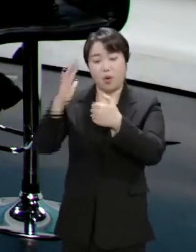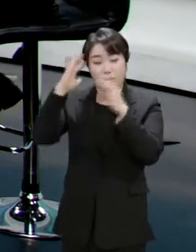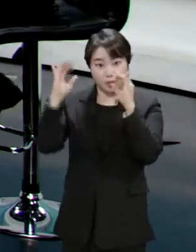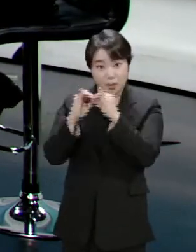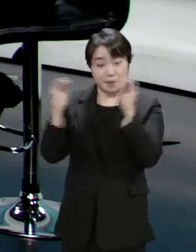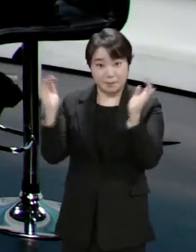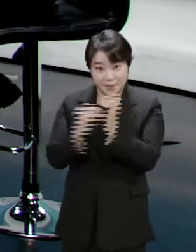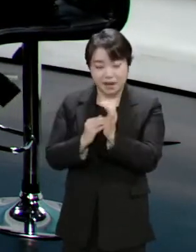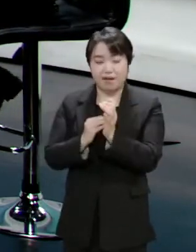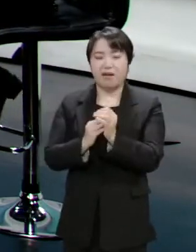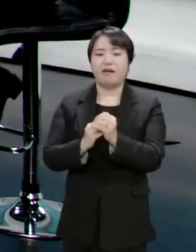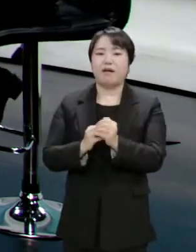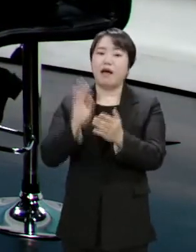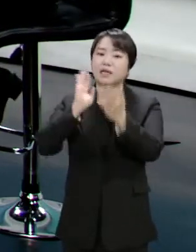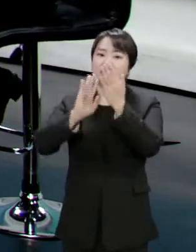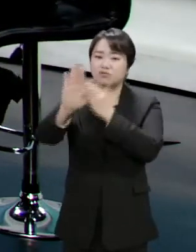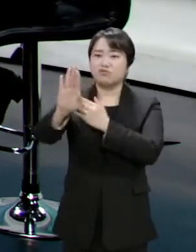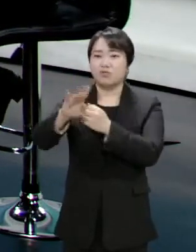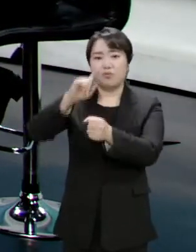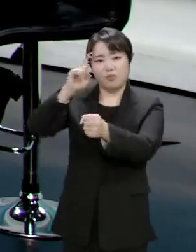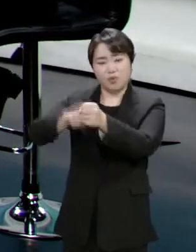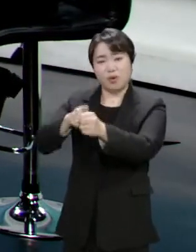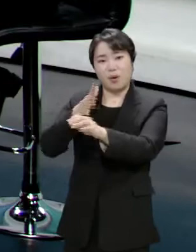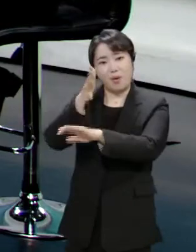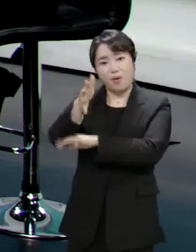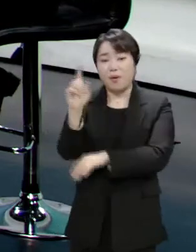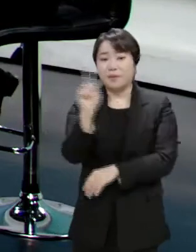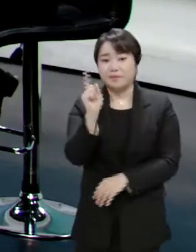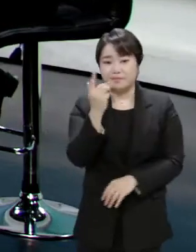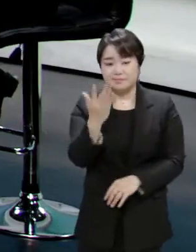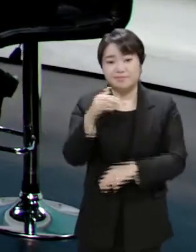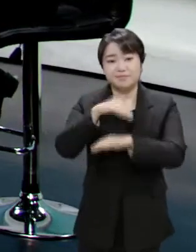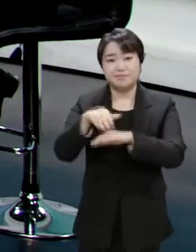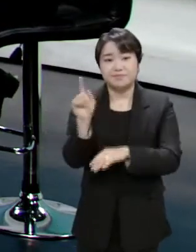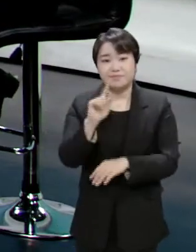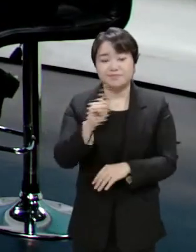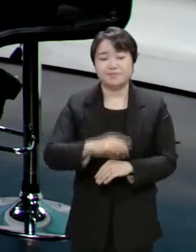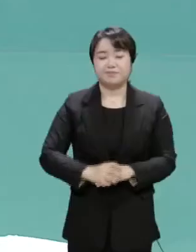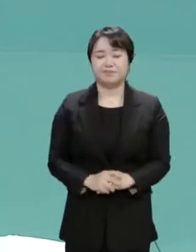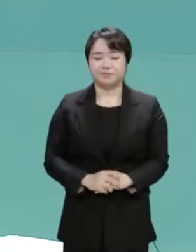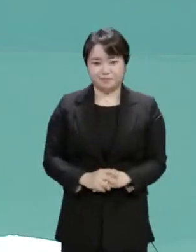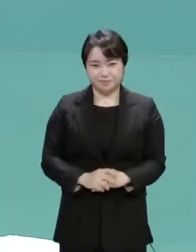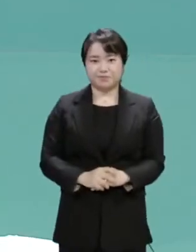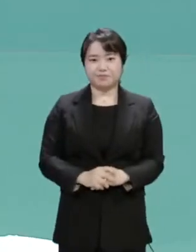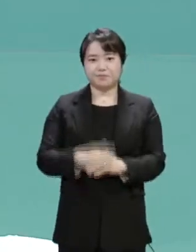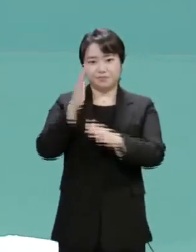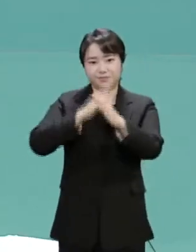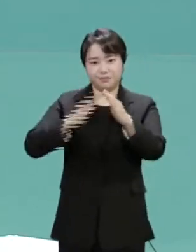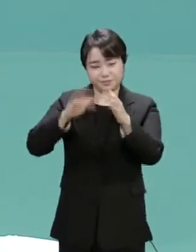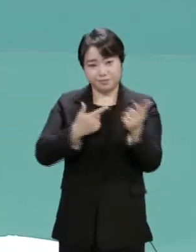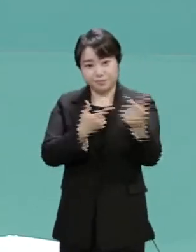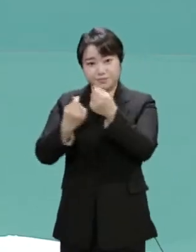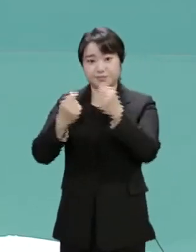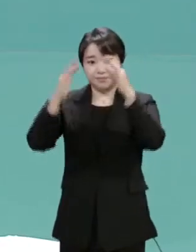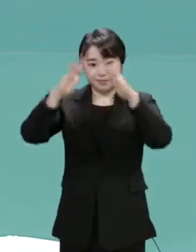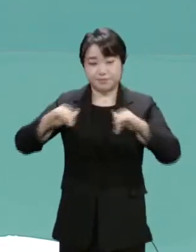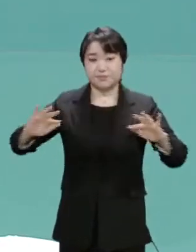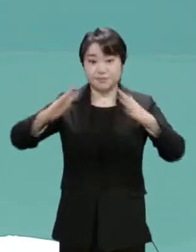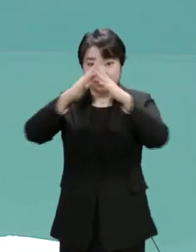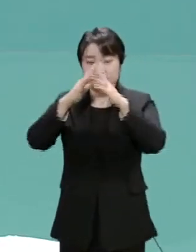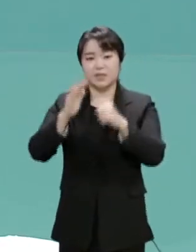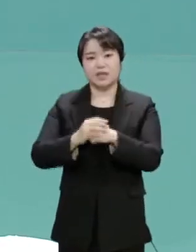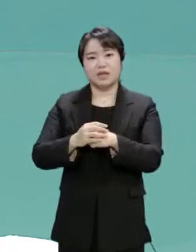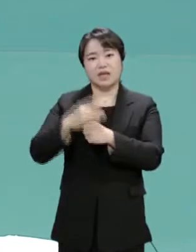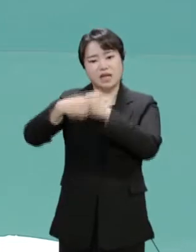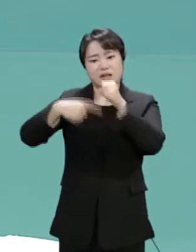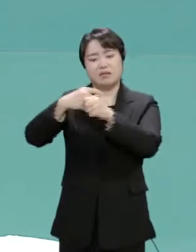받았다고 하셨는데 네네. 향후 이제 방향성을 좀 잡아야 될 것 같습니다. 어떻게 네네. 지금 계획하고 계신가요? 지금 이게 공공재개발이 2025년까지 매년마다